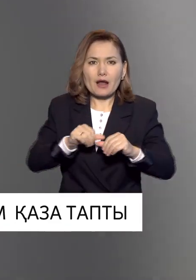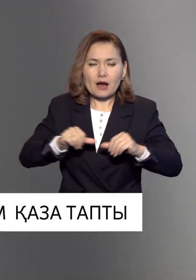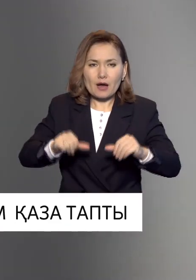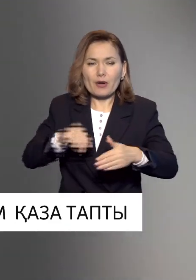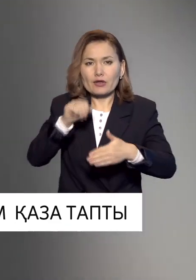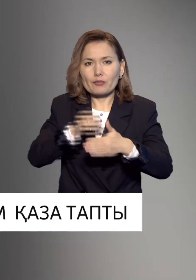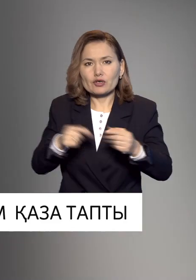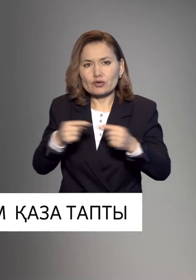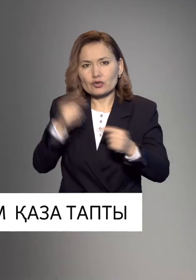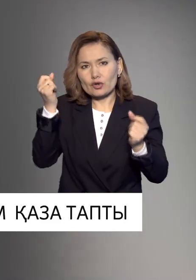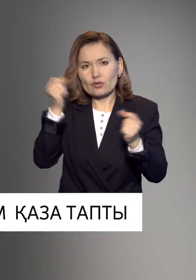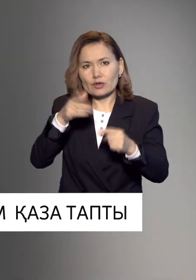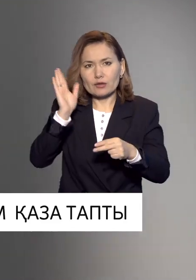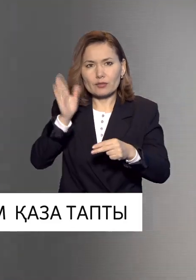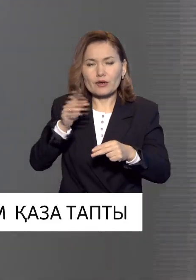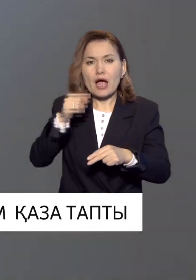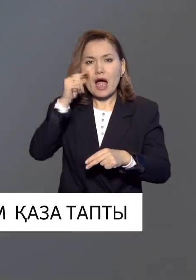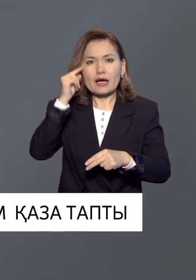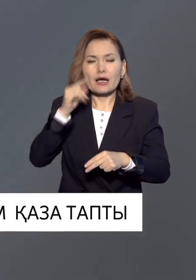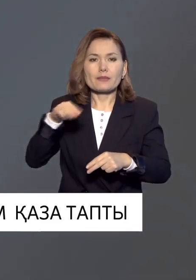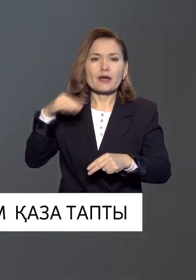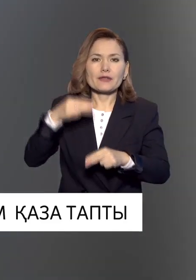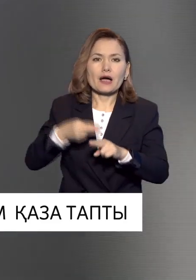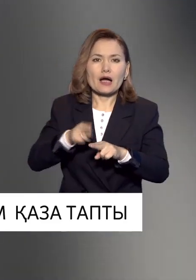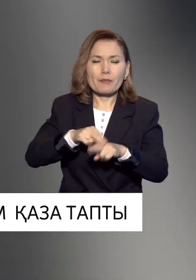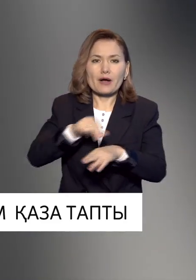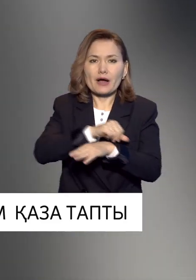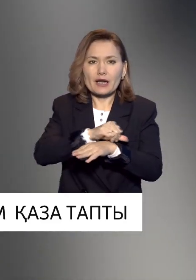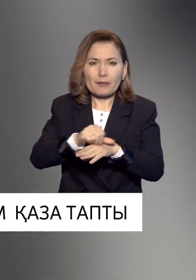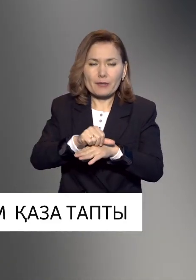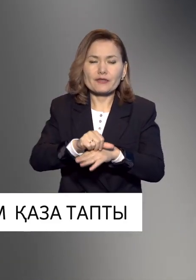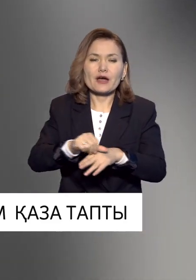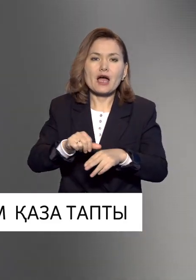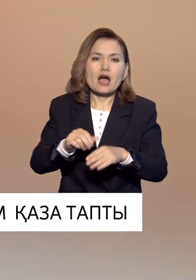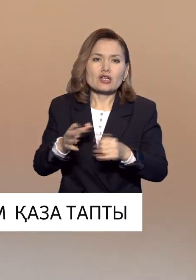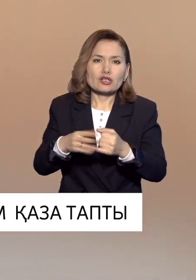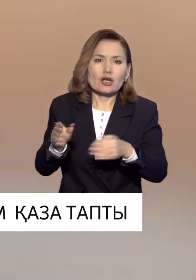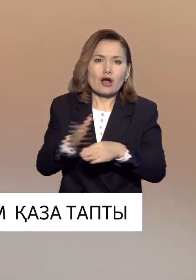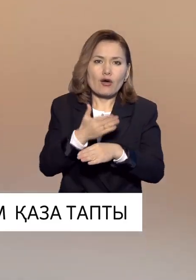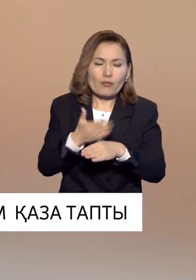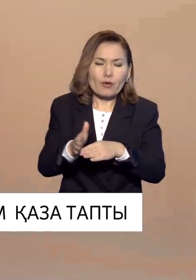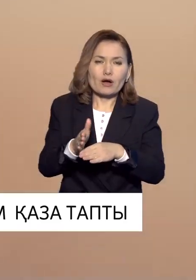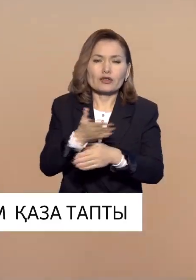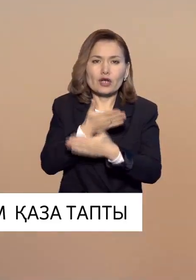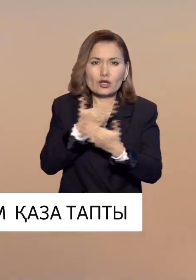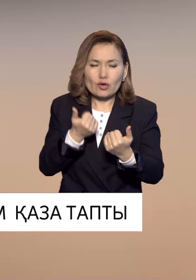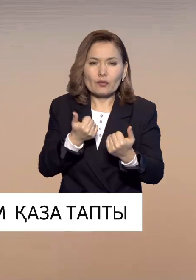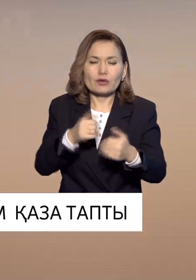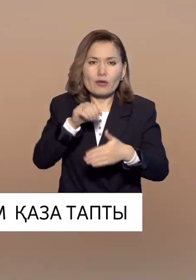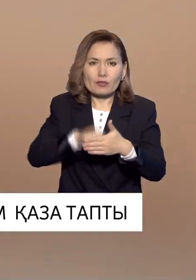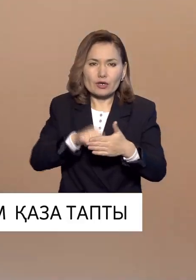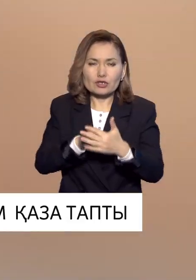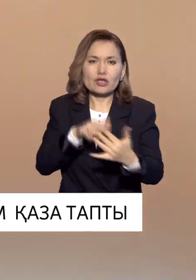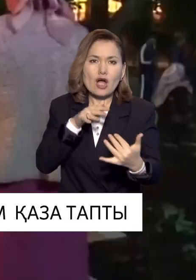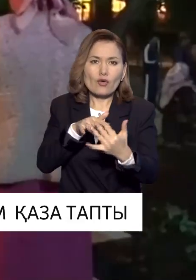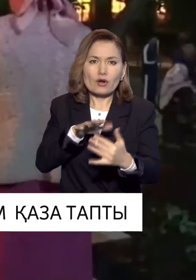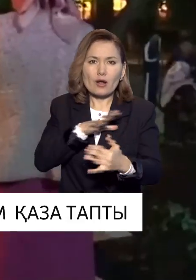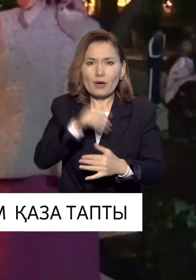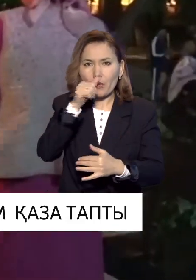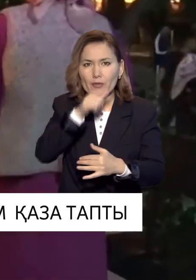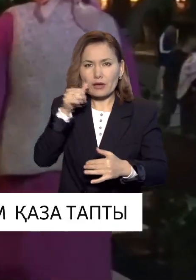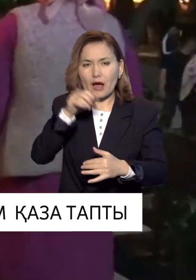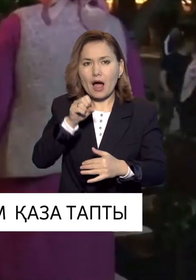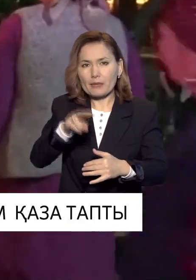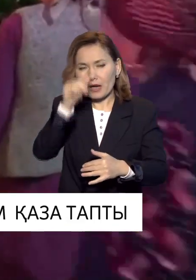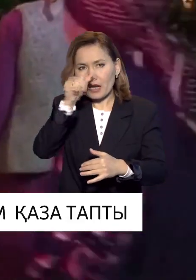оқиғаның мән-жайын тексеруге кіріскен. Қырғызстан мен Тәжікстан арасында шекараның айқындалмаған бөліктері үшін жанжал болып тұрады. Былтыр сәуірде тұрғындардың